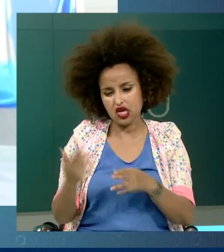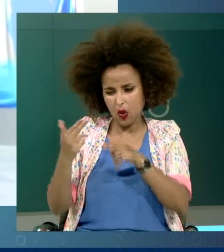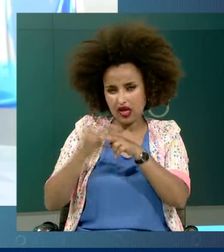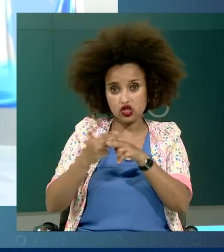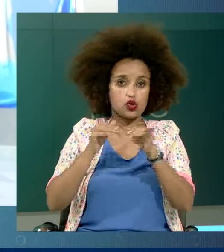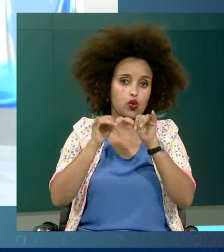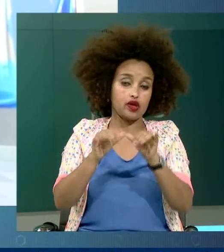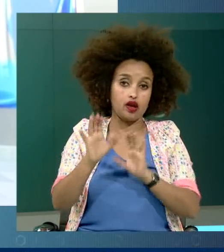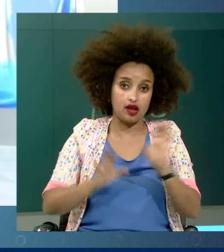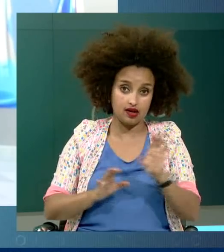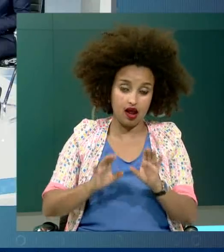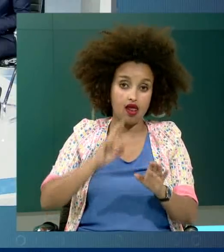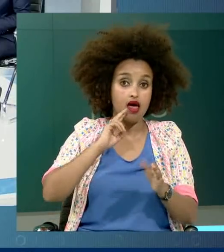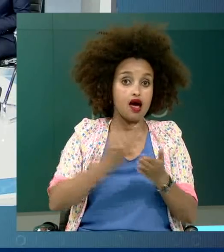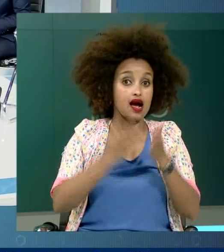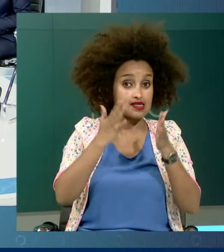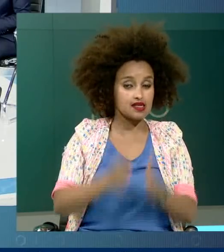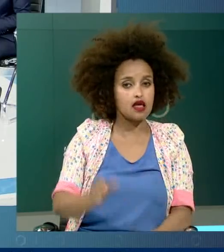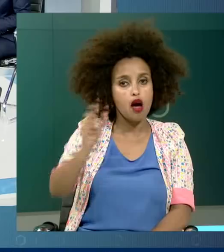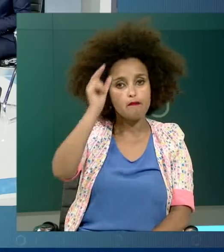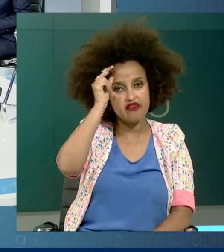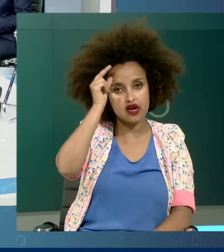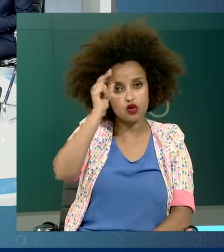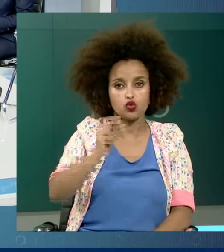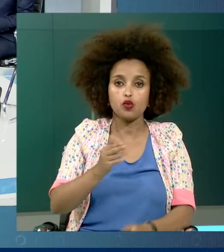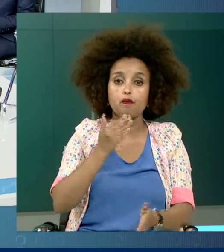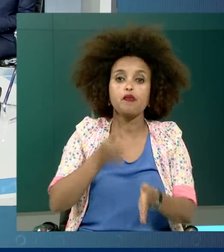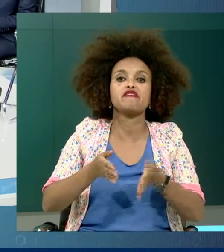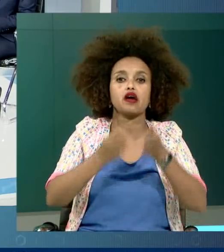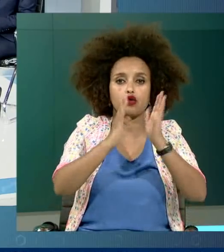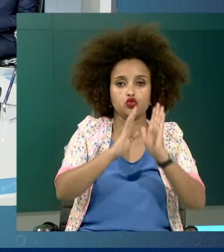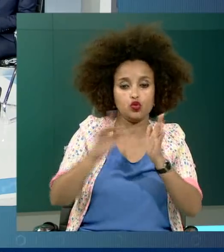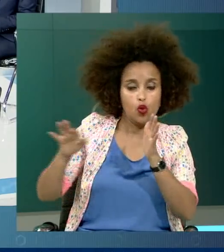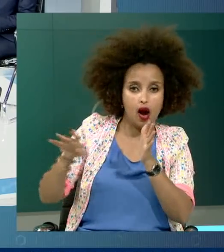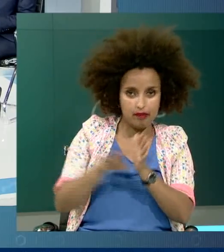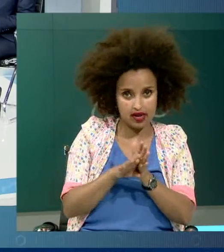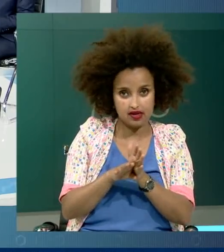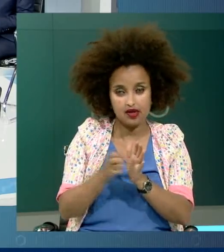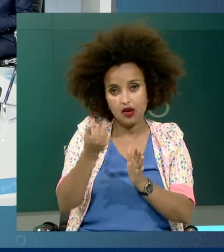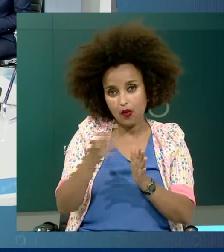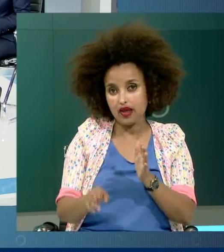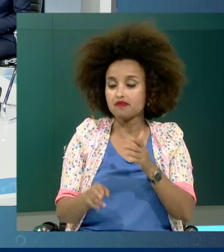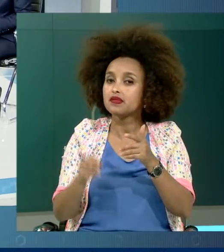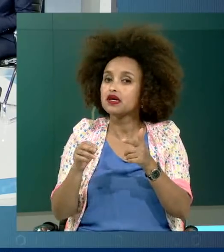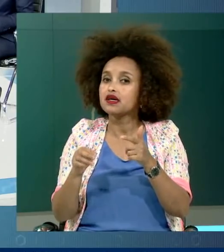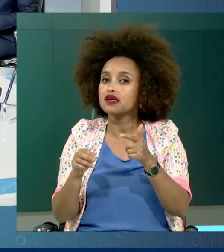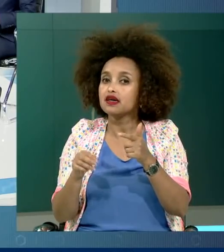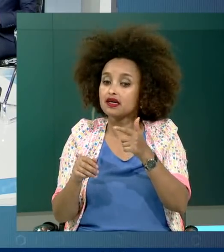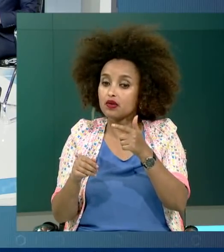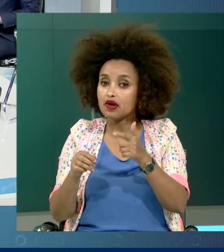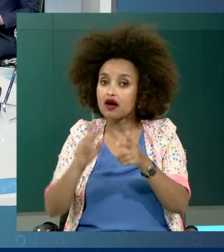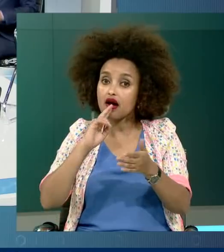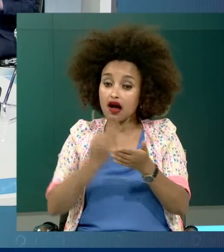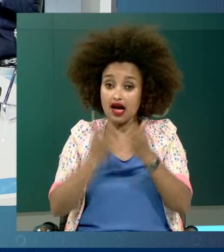እናደርጋለን። ጋዜጠኛ በፍቃዱ አባይ እንዲሁም ደግሞ ከዚህ መጀመር ነበረብኝ። እሺ፣ እንዲሁም ደግሞ